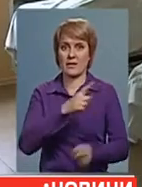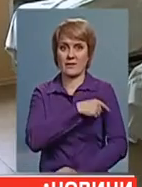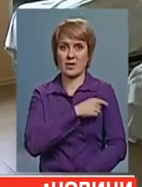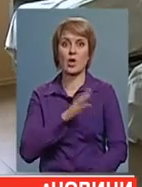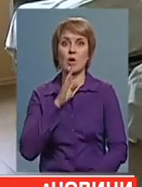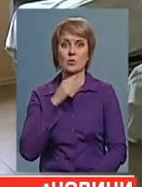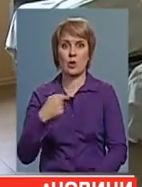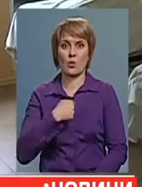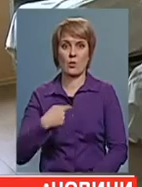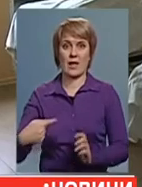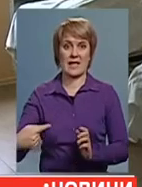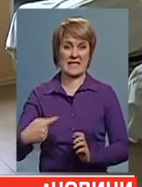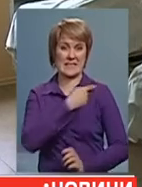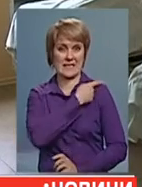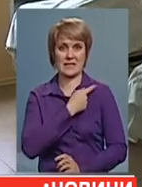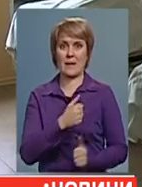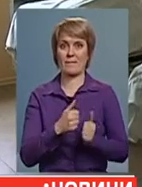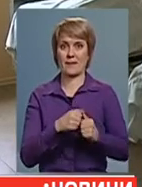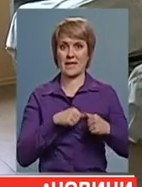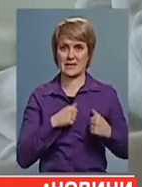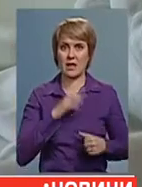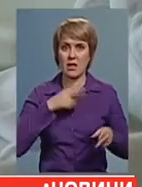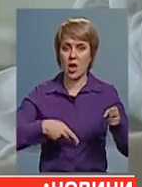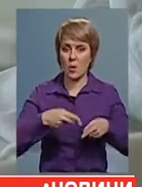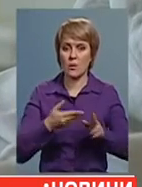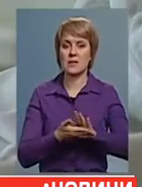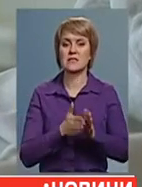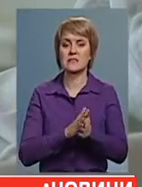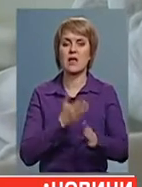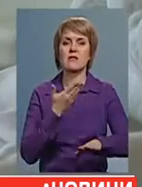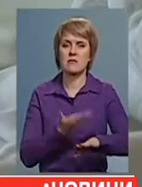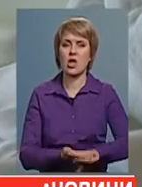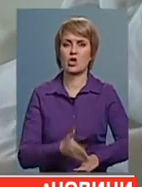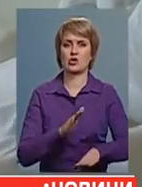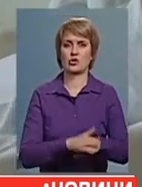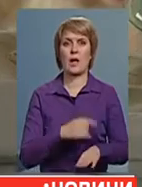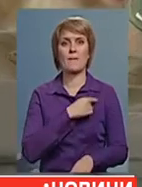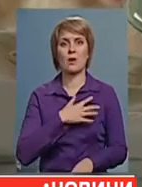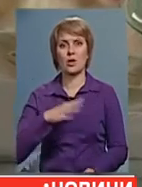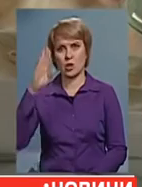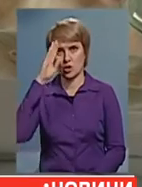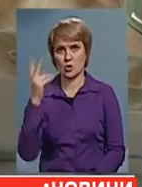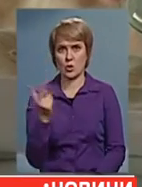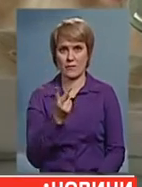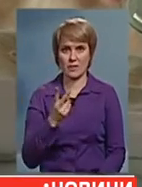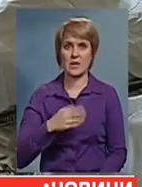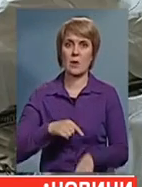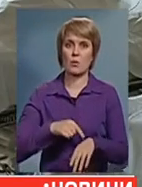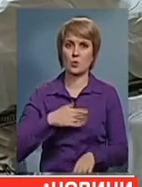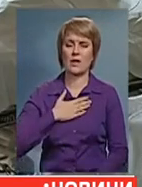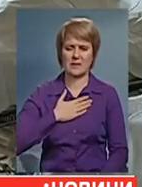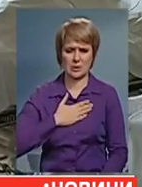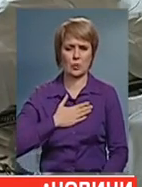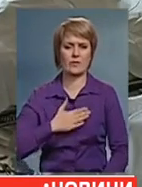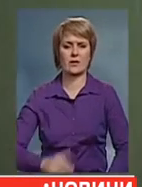жінки куля пройшла наскрізь біля серця і прооперували стан тяжкий кажуть медики поранені чоловіки почуваються задовільно